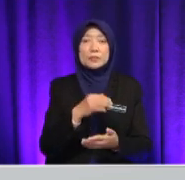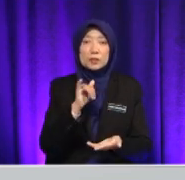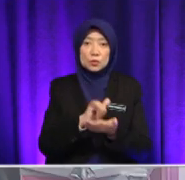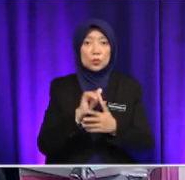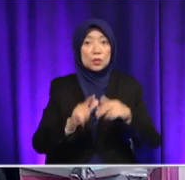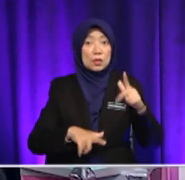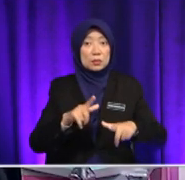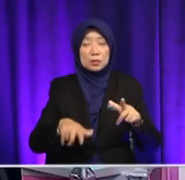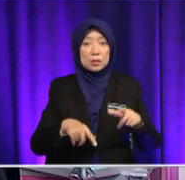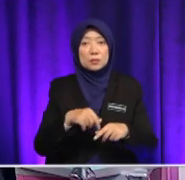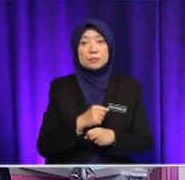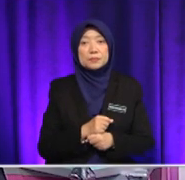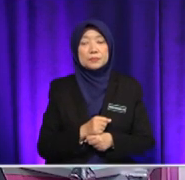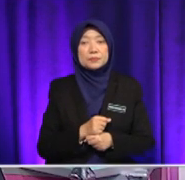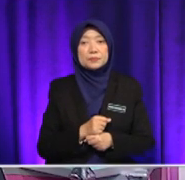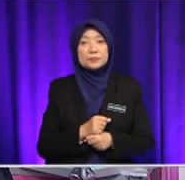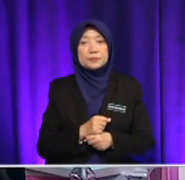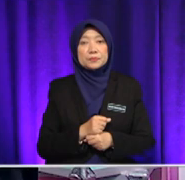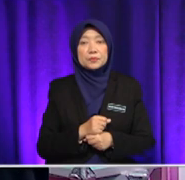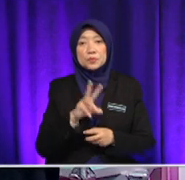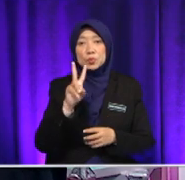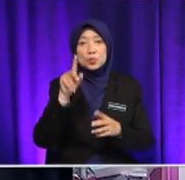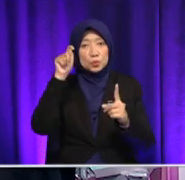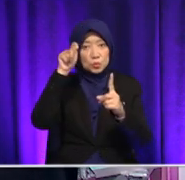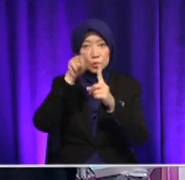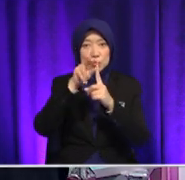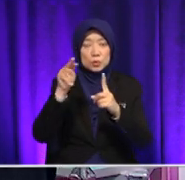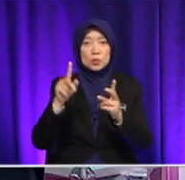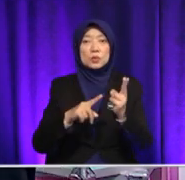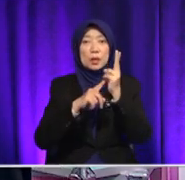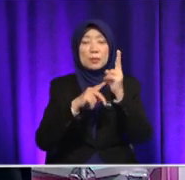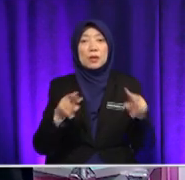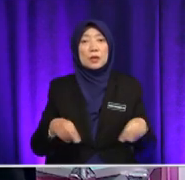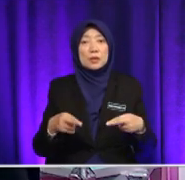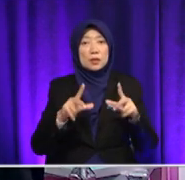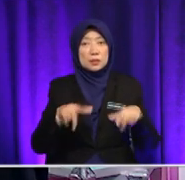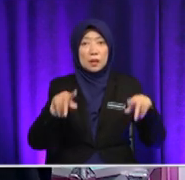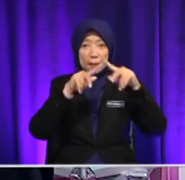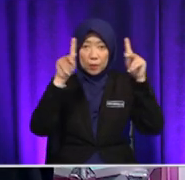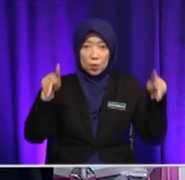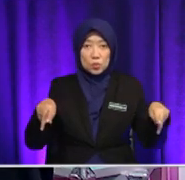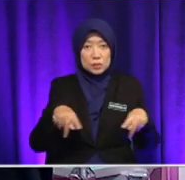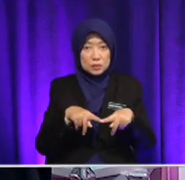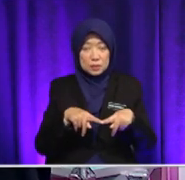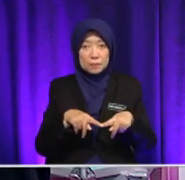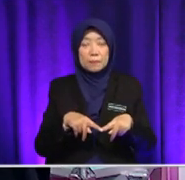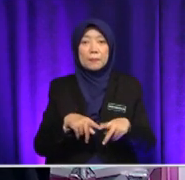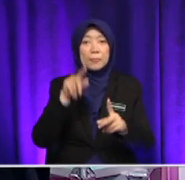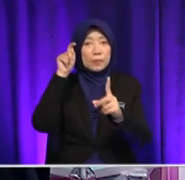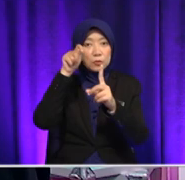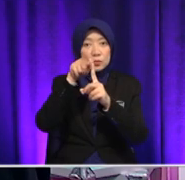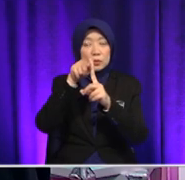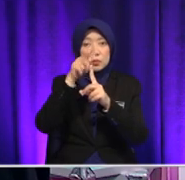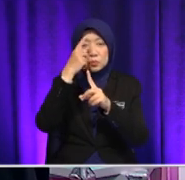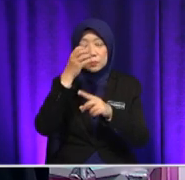hasilkan cetakan ya oke kemudian dua tujuan utama tidur tujuannya yang utama